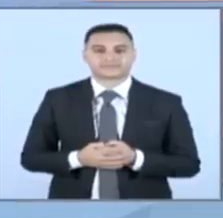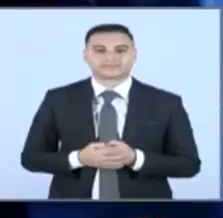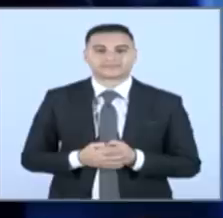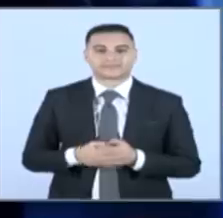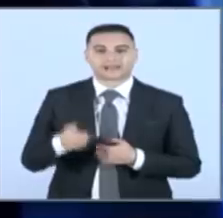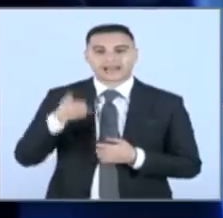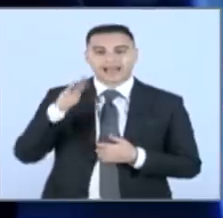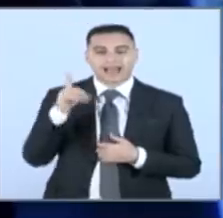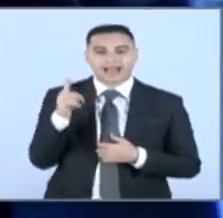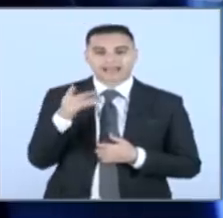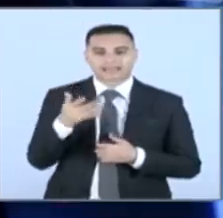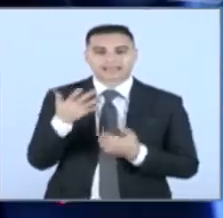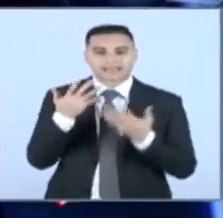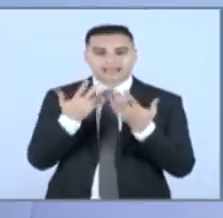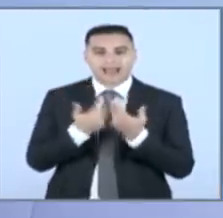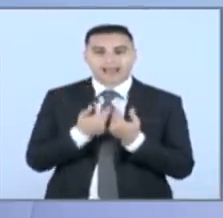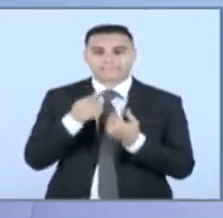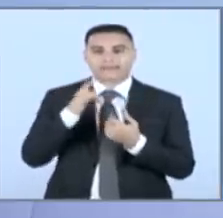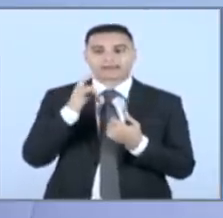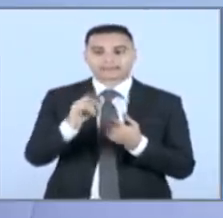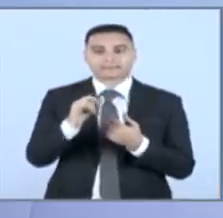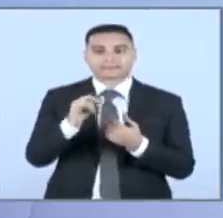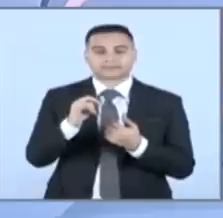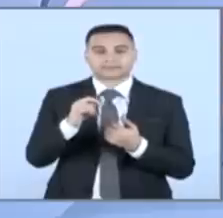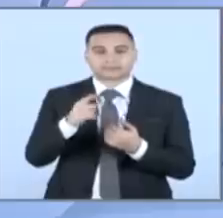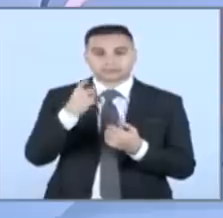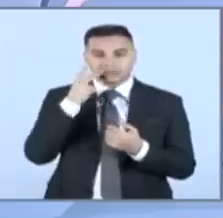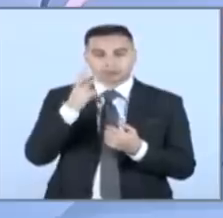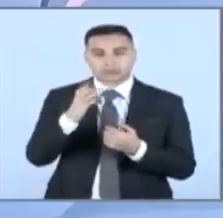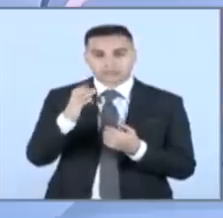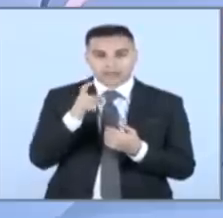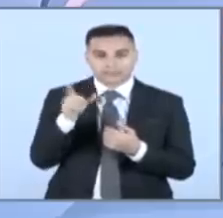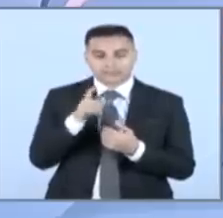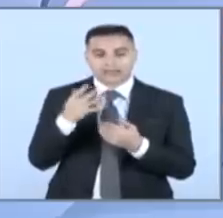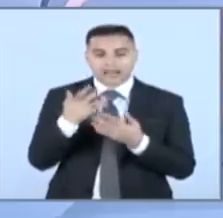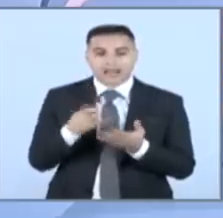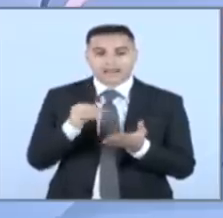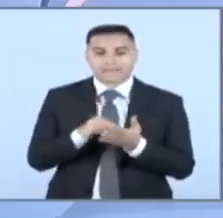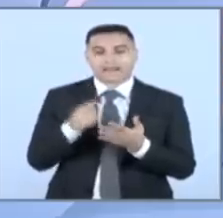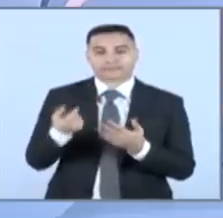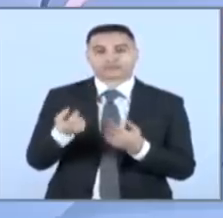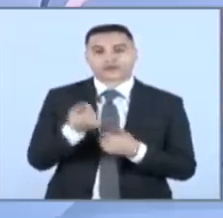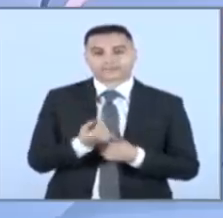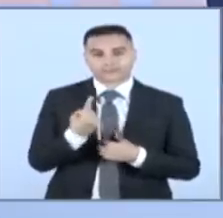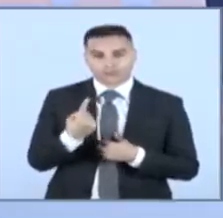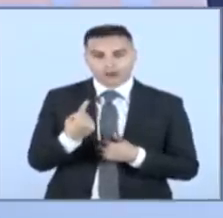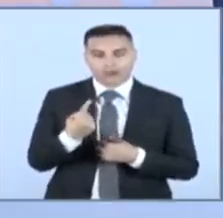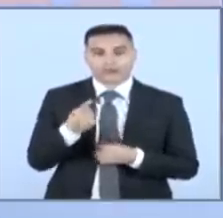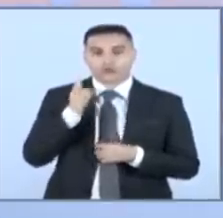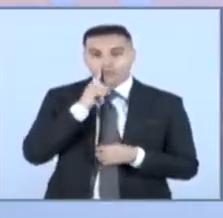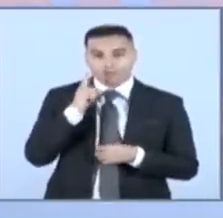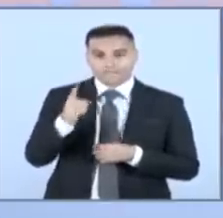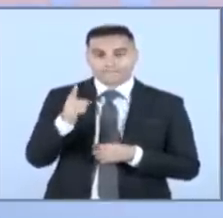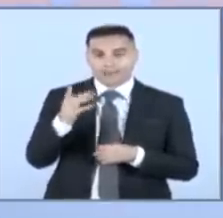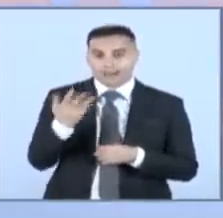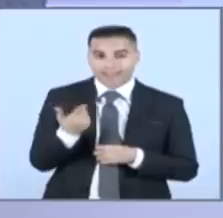ماشي. اسر كنت كام يا اسر؟ 50. 50 واجابه صح بقيته 55. مدام